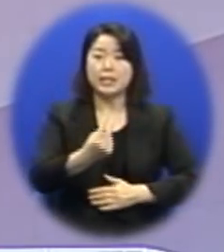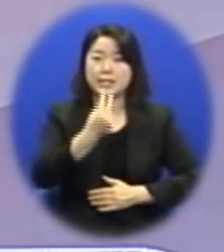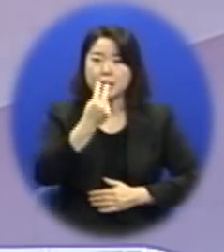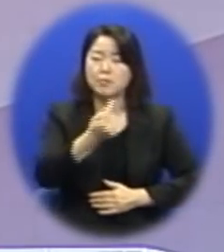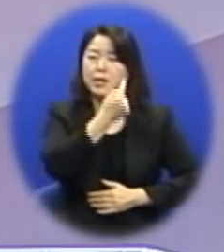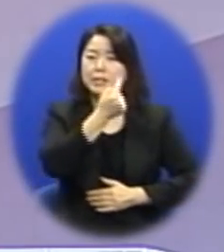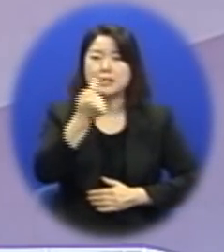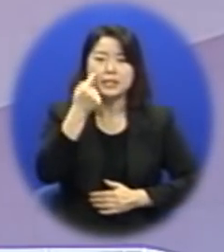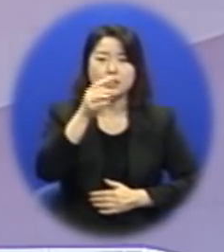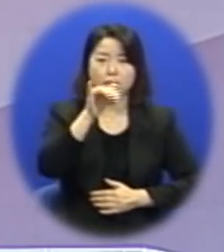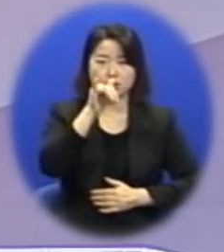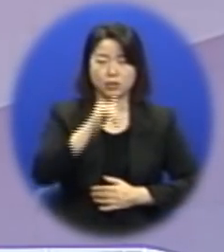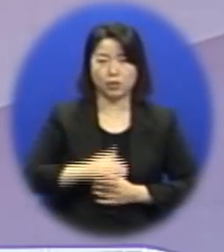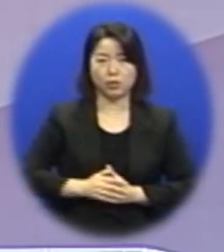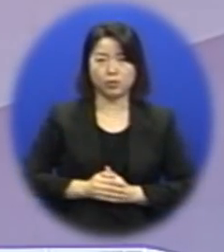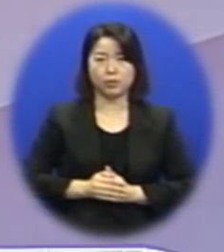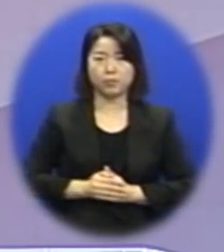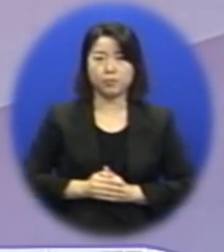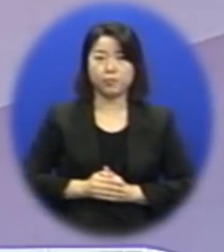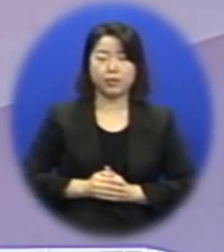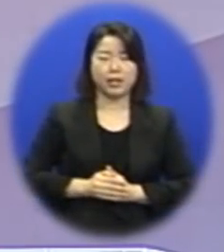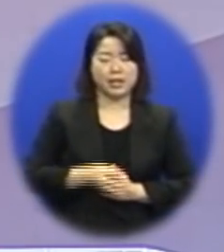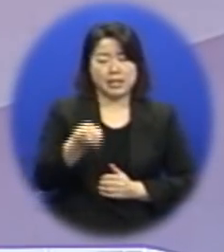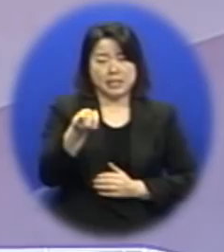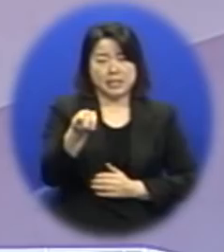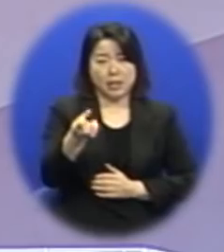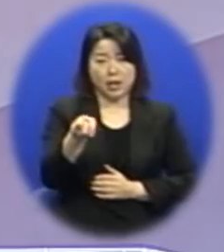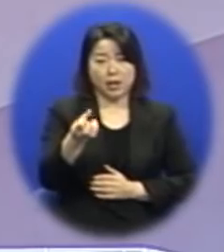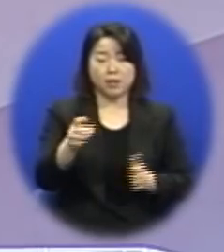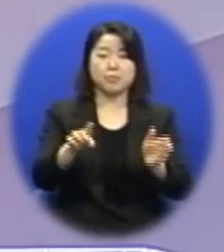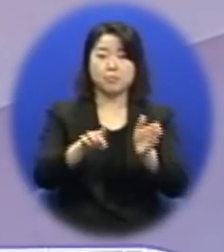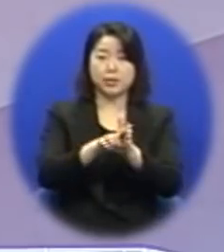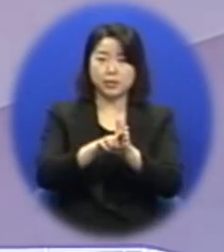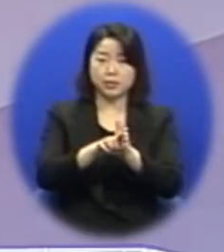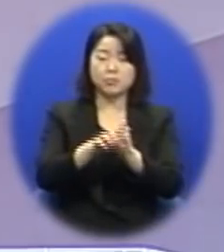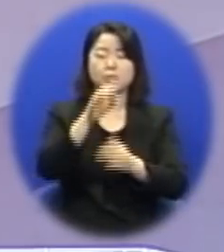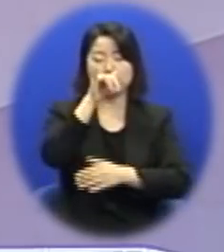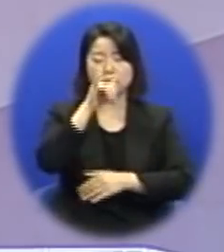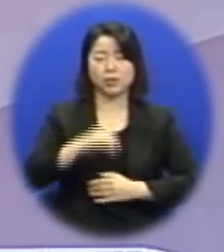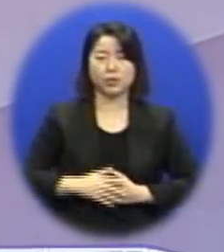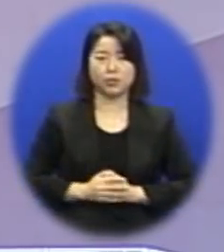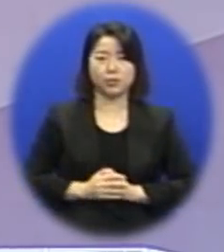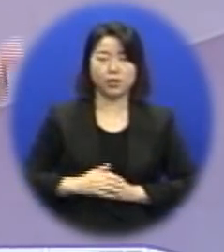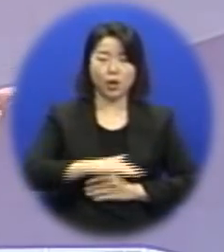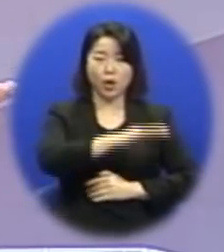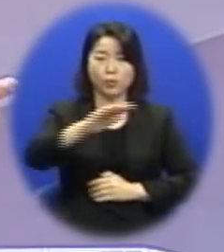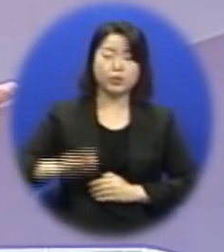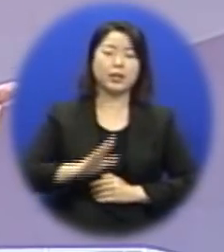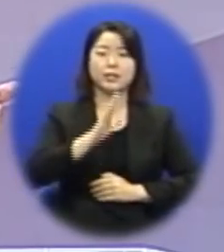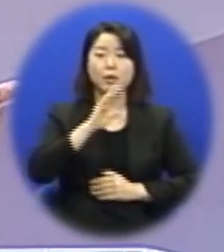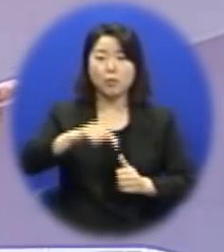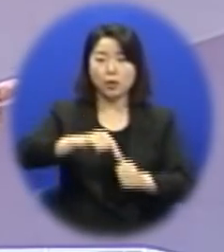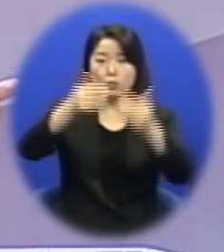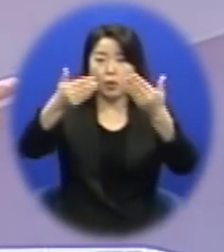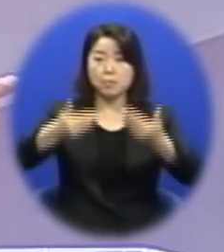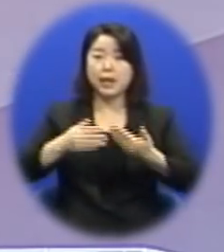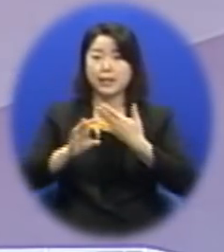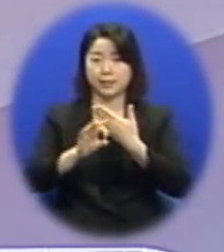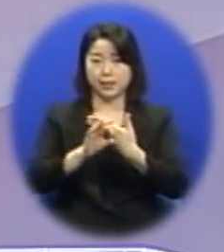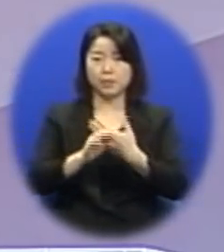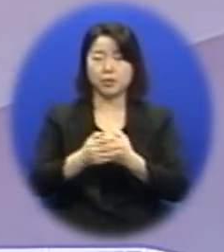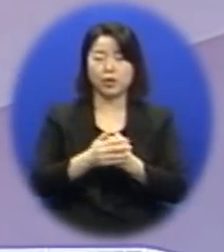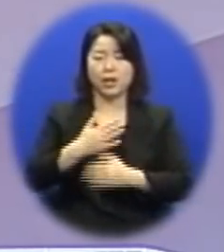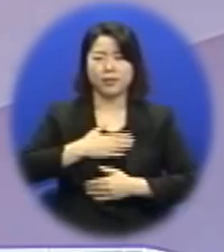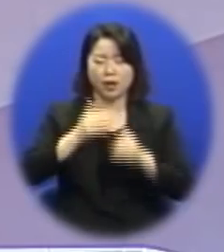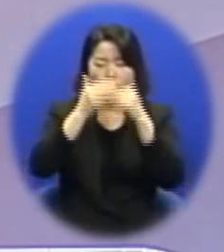증거가 있잖아요 겨자씨만한 믿음도 있잖아요 우리가 정말 구원 받았다면